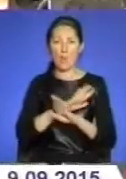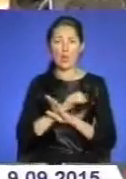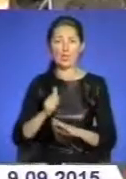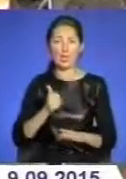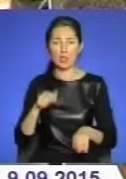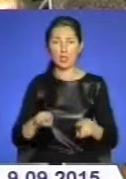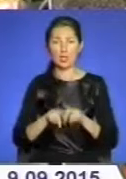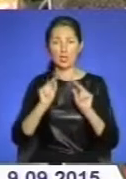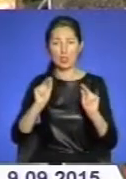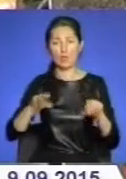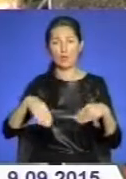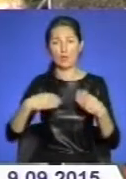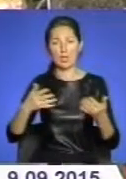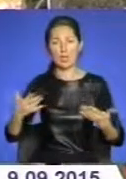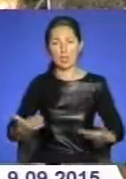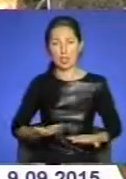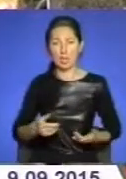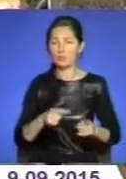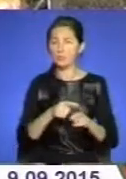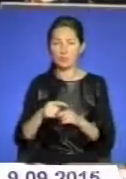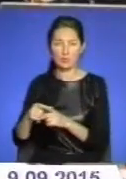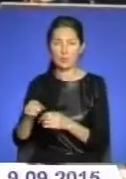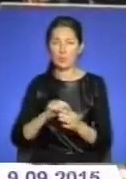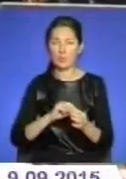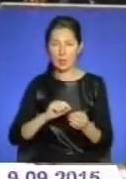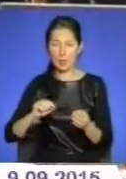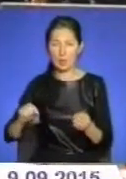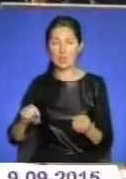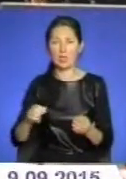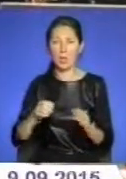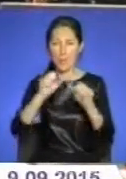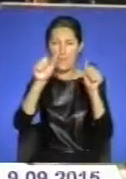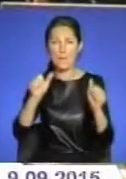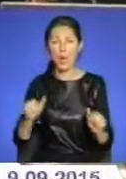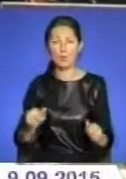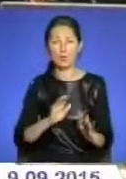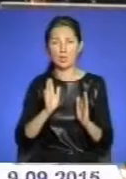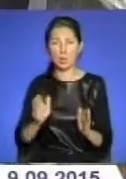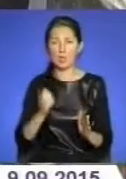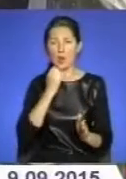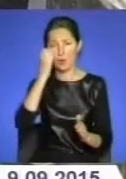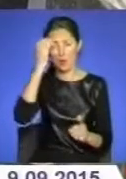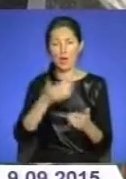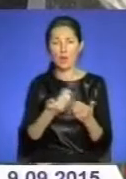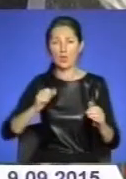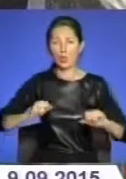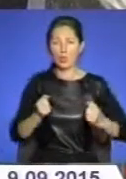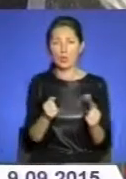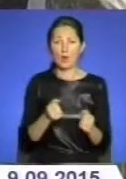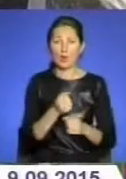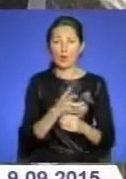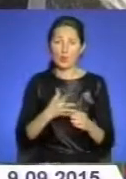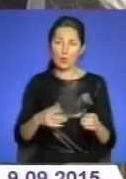Слова, викорбувані на пам'ятнику, це не лише подяка від побратимів по зброї і українців. Вони розкажуть майбутнім поколінням про